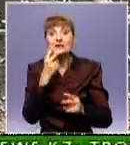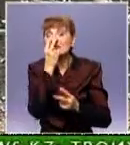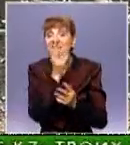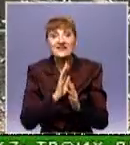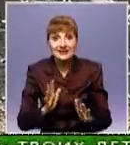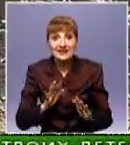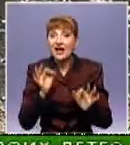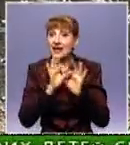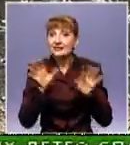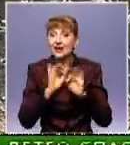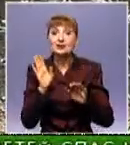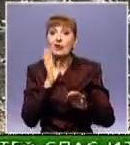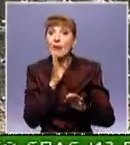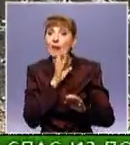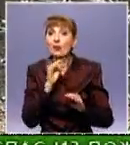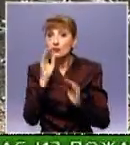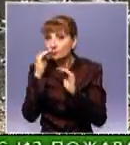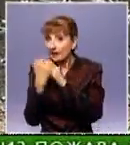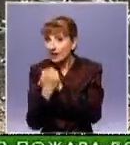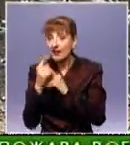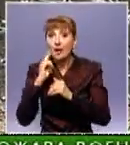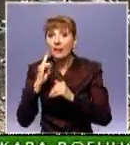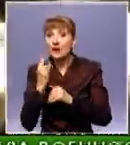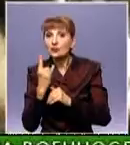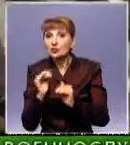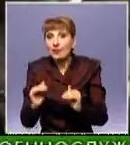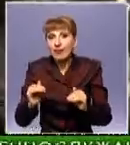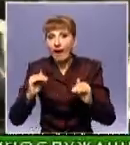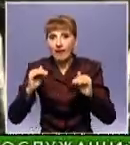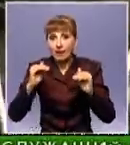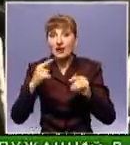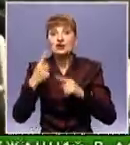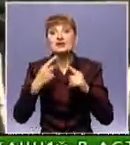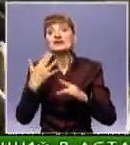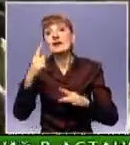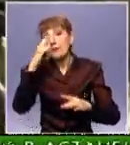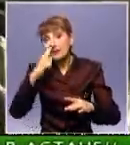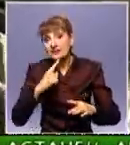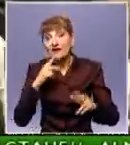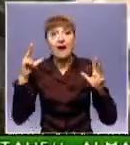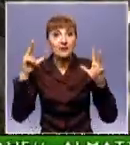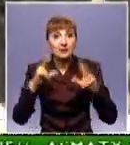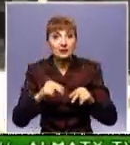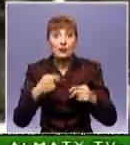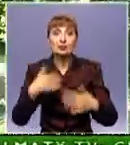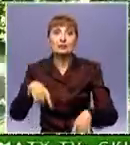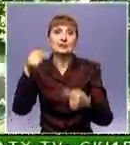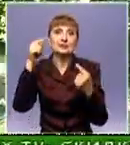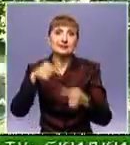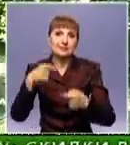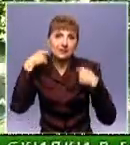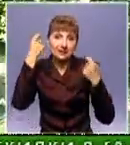видели. Рассказывают, что мама будет его прятать, пока детеныш не окрепнет. Через несколько месяцев обещают достойные именины и,